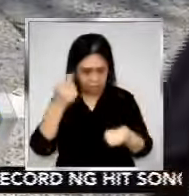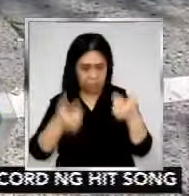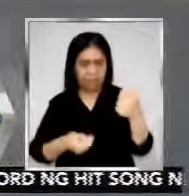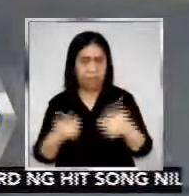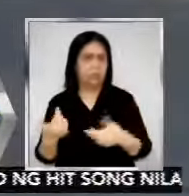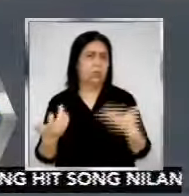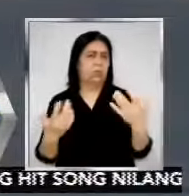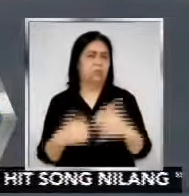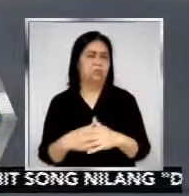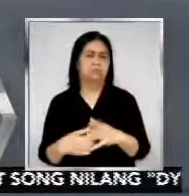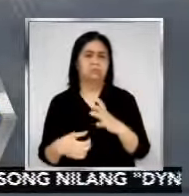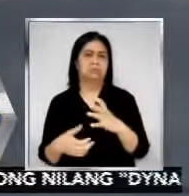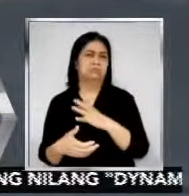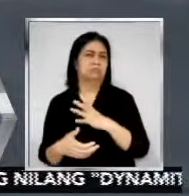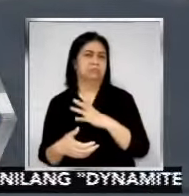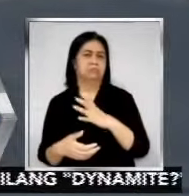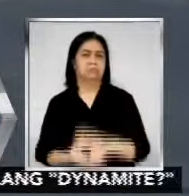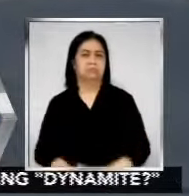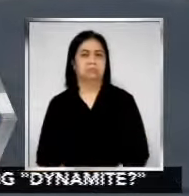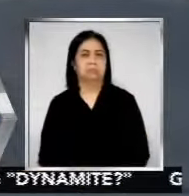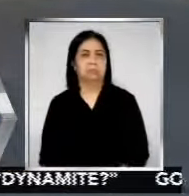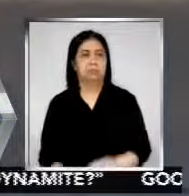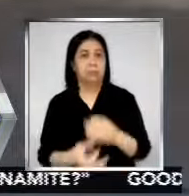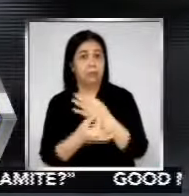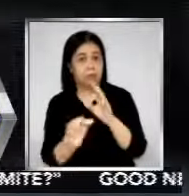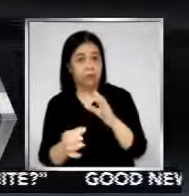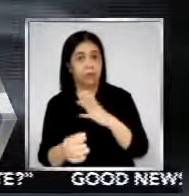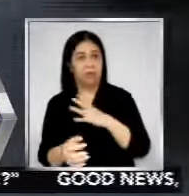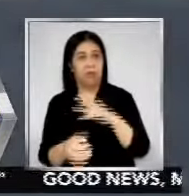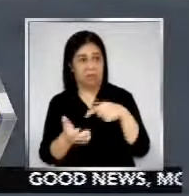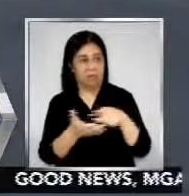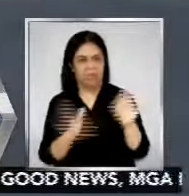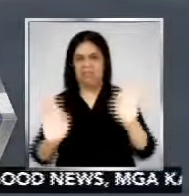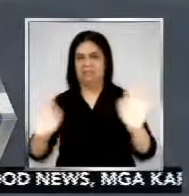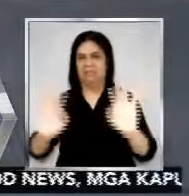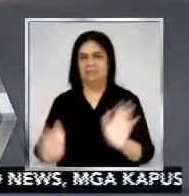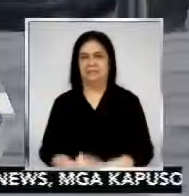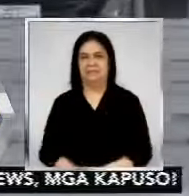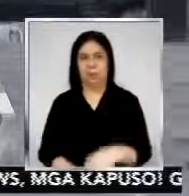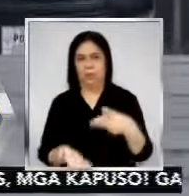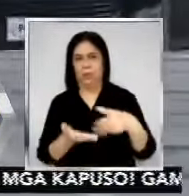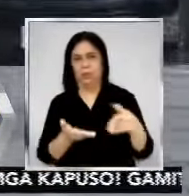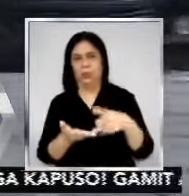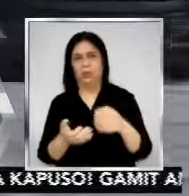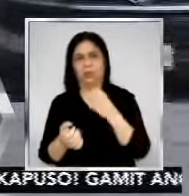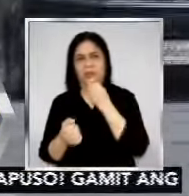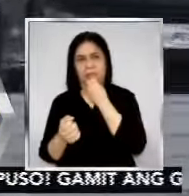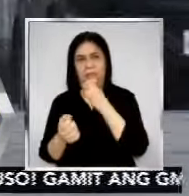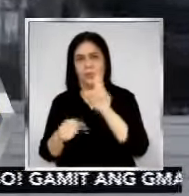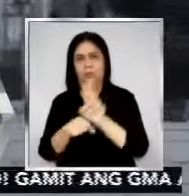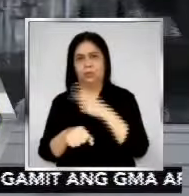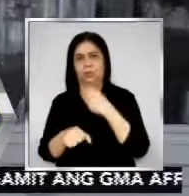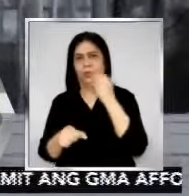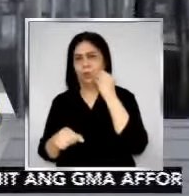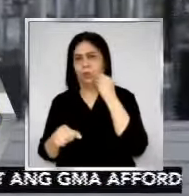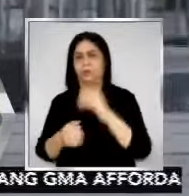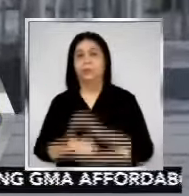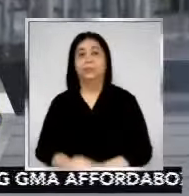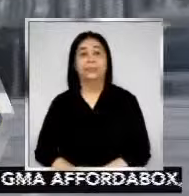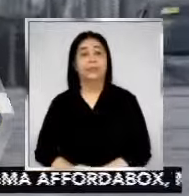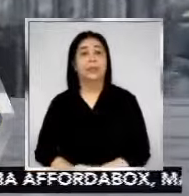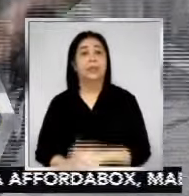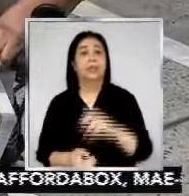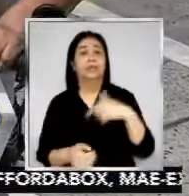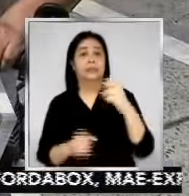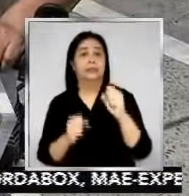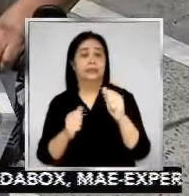naman. Pero kung may bayad? Wag na. Panggastos na lang sa bahay. Sa susunod na linggo, uumpisahan na ang